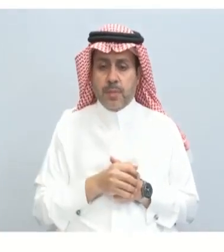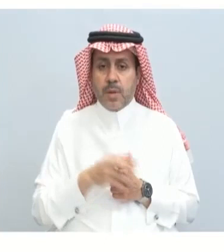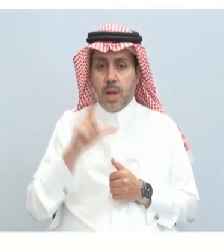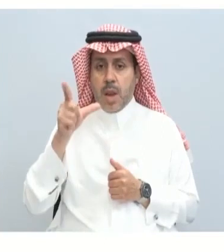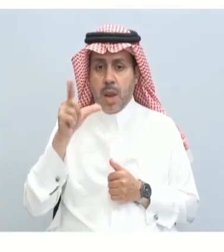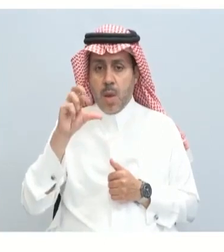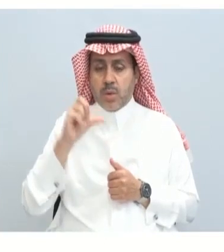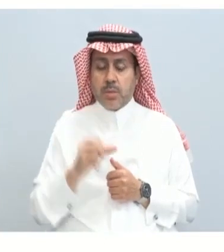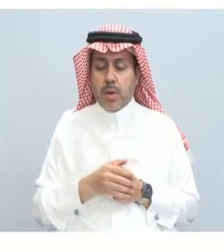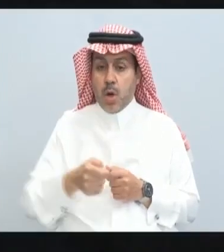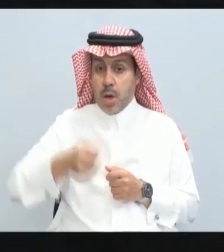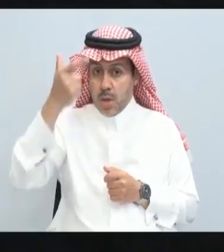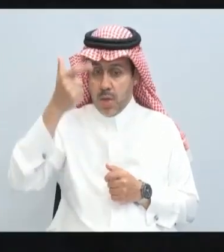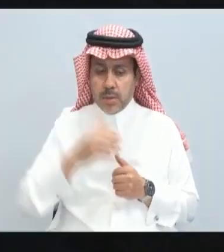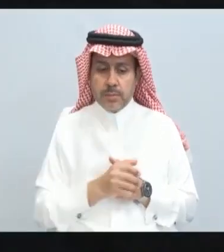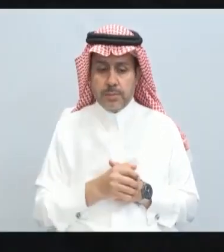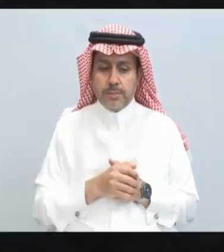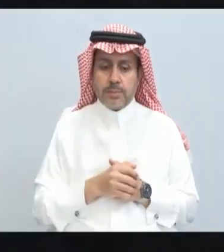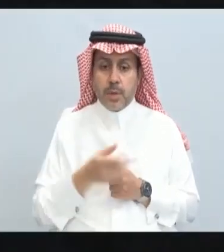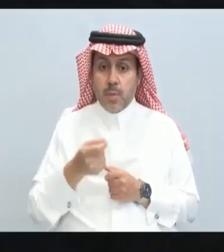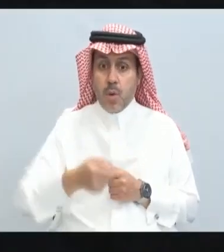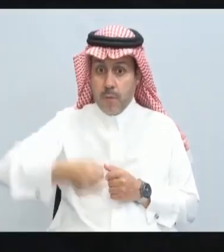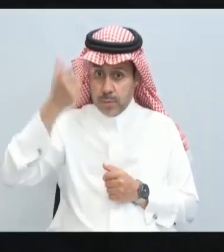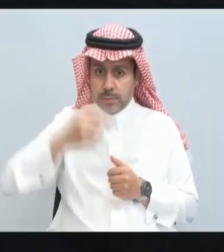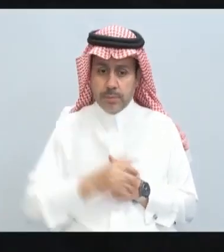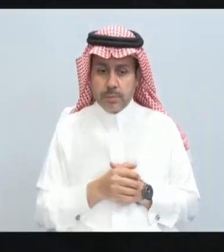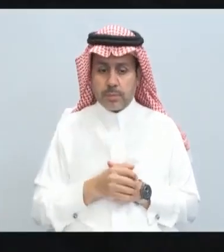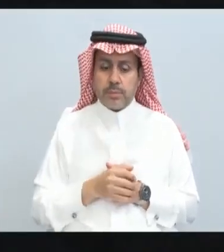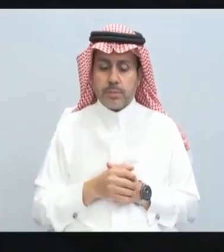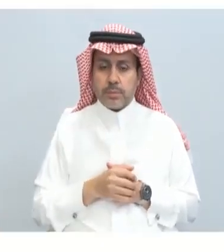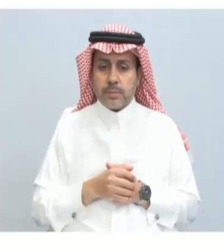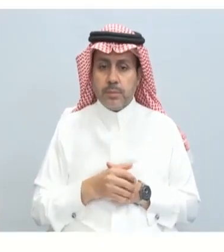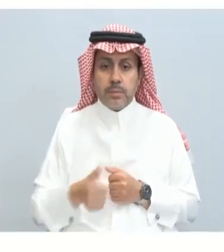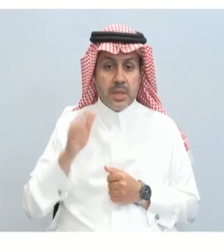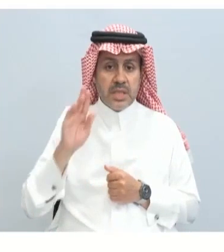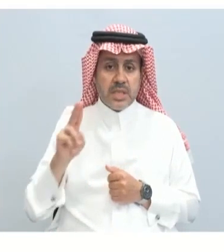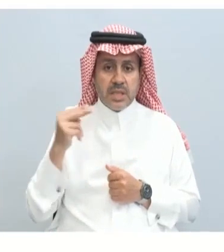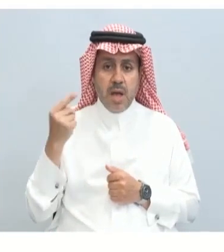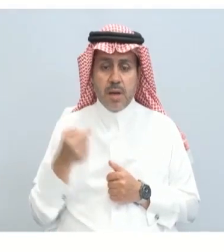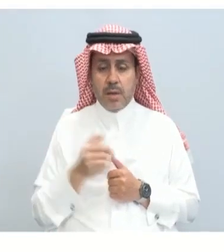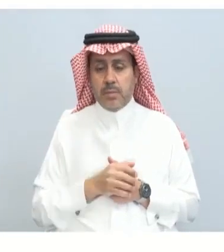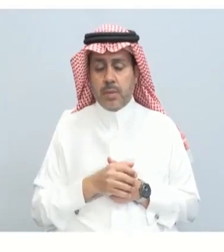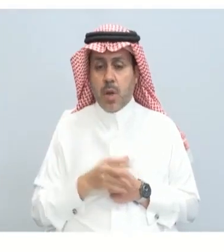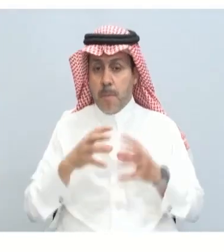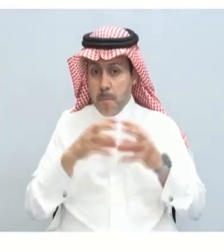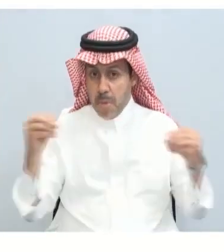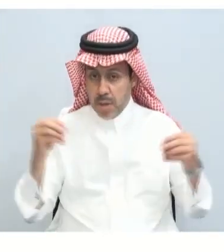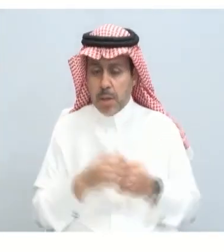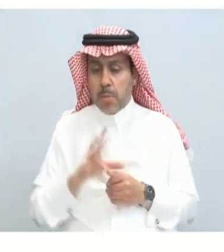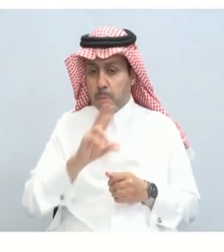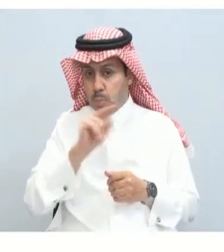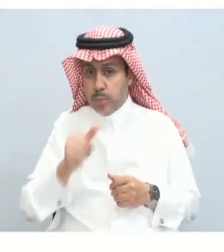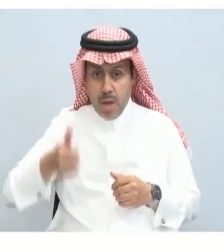لوازم ولاء الثمن وهو غلاء الثمن ليكون الدليل عليه ولابد الاستعاره من علاقه بين المعنى المستعار له وهو مشبه في الاصل